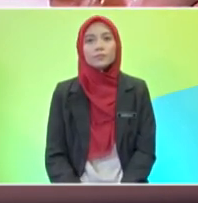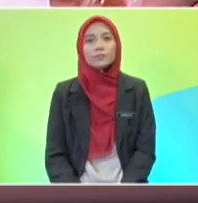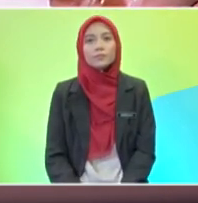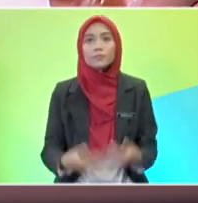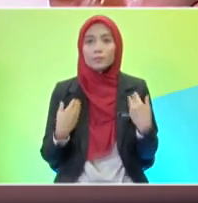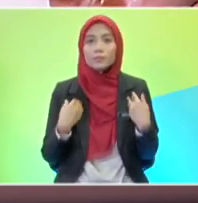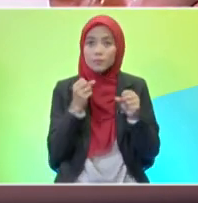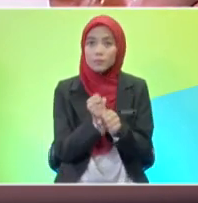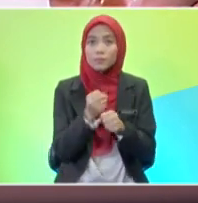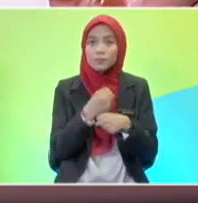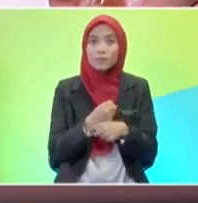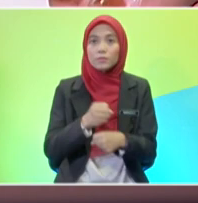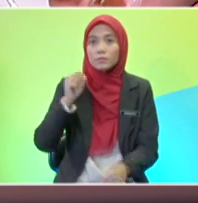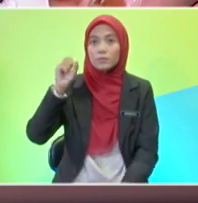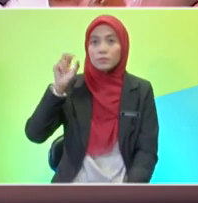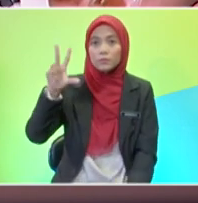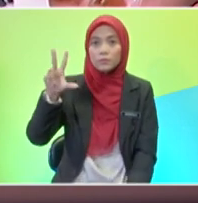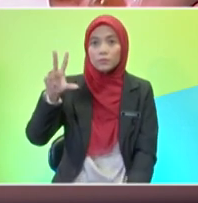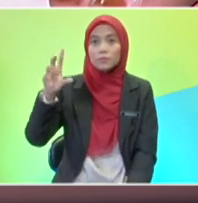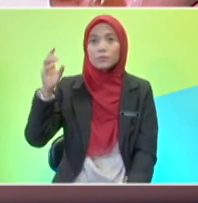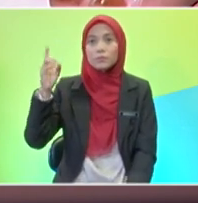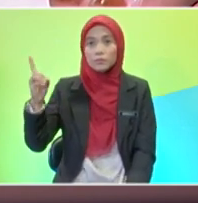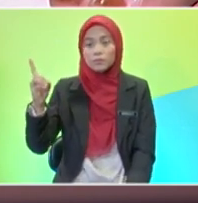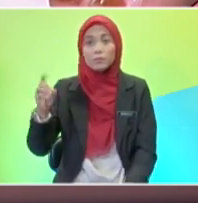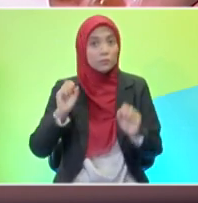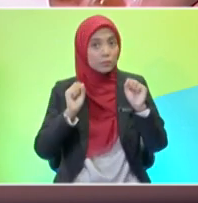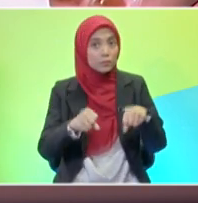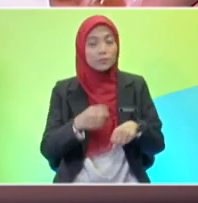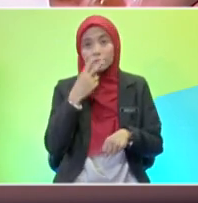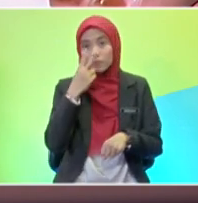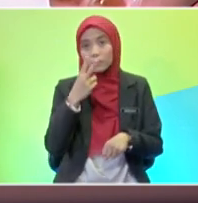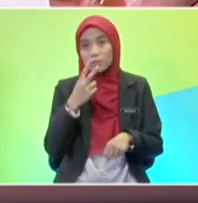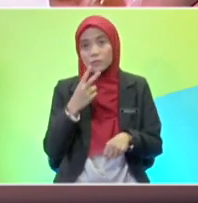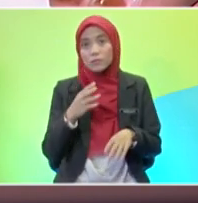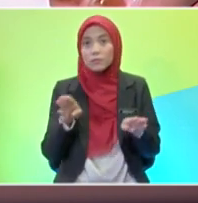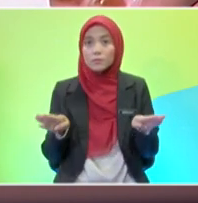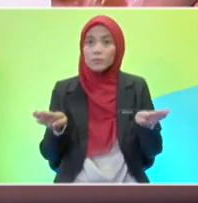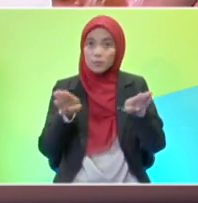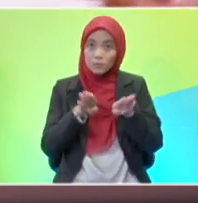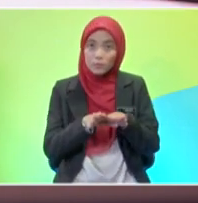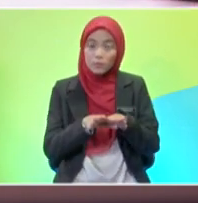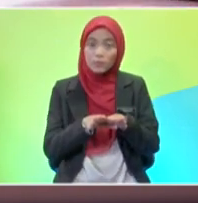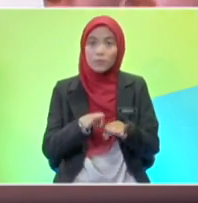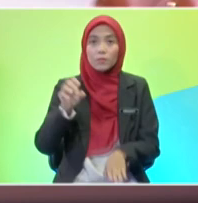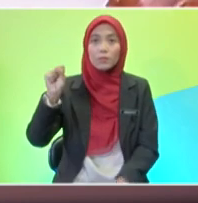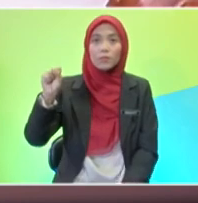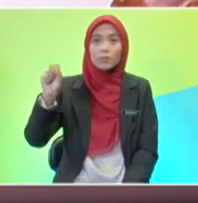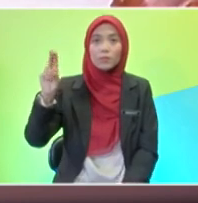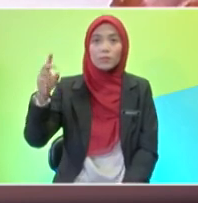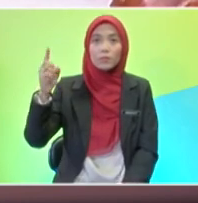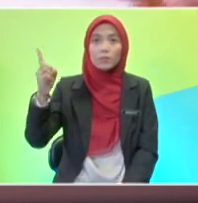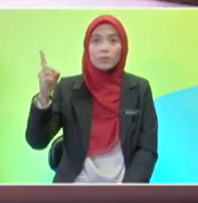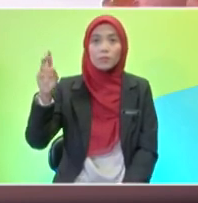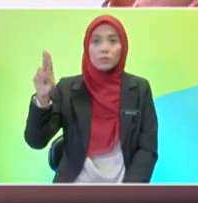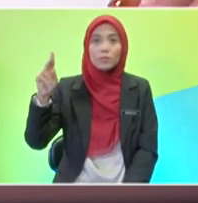3D atau ketiga dimensi yang boleh dilihat dari berbagai sudut kalau kita sebut rumput